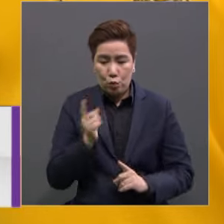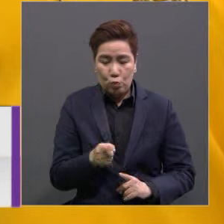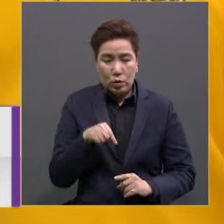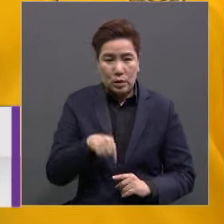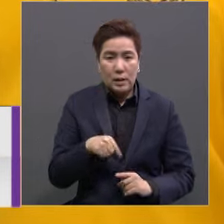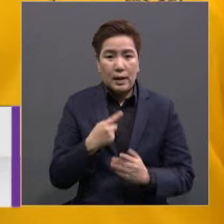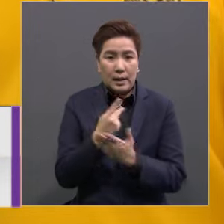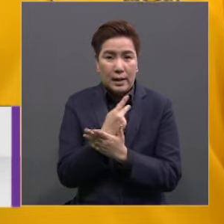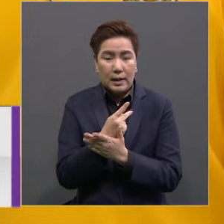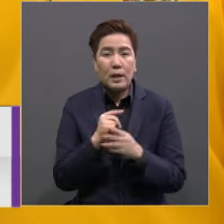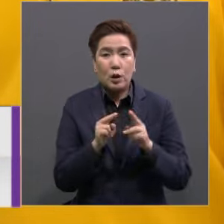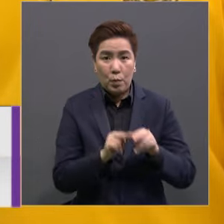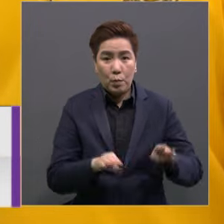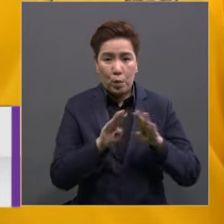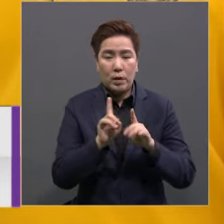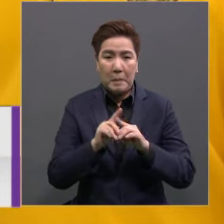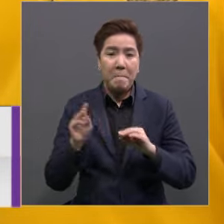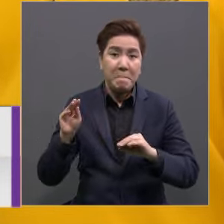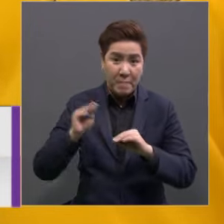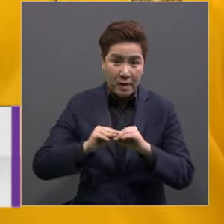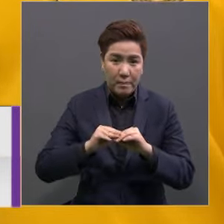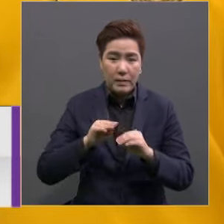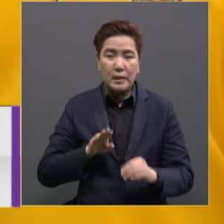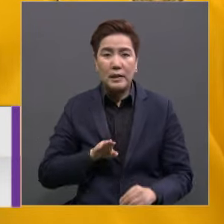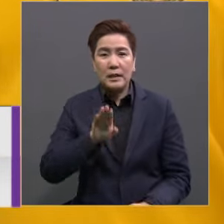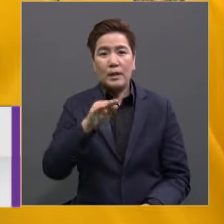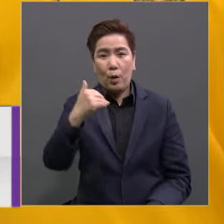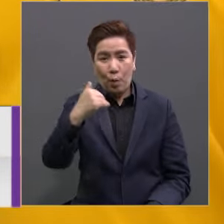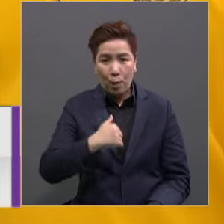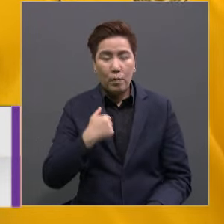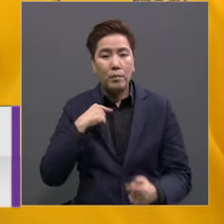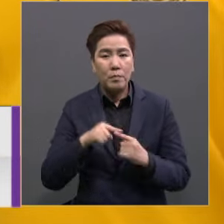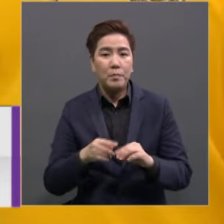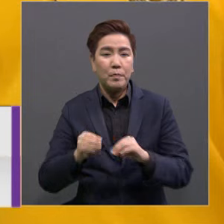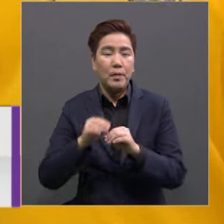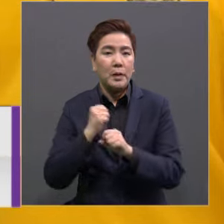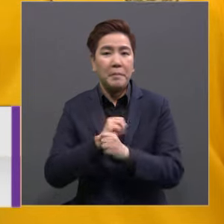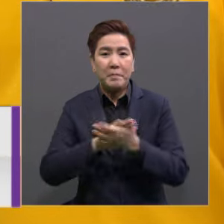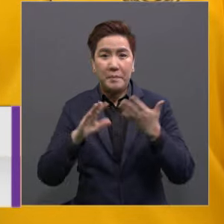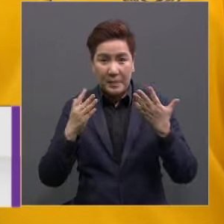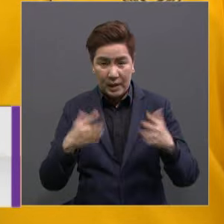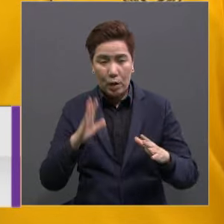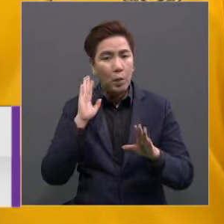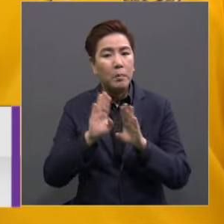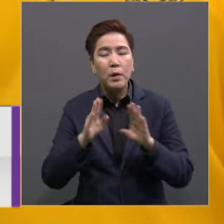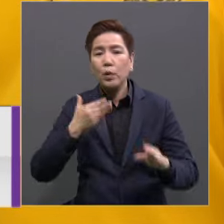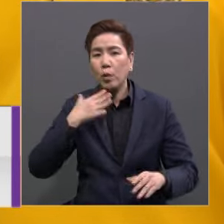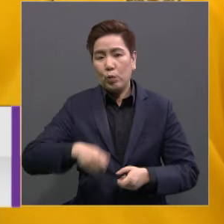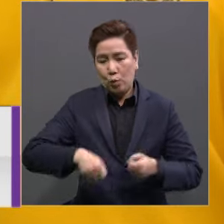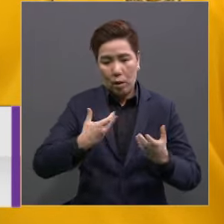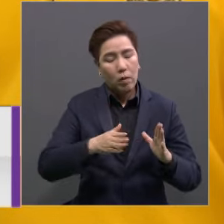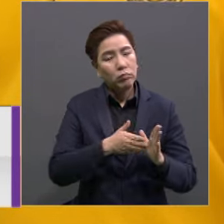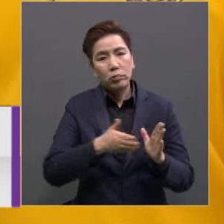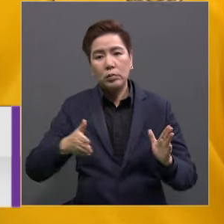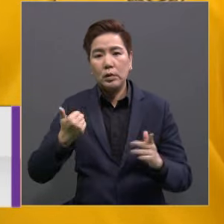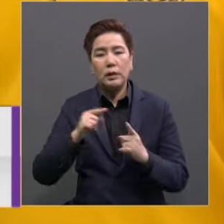ครับกาญจนบุรีนครปฐมแต่จะเพิ่มเติมก็คือทางขึ้นลงครับทางขึ้นลงก็จะแล้วเสร็จแล้วก็จะเปิดยาวหลังสงกรานต์คือช่ว